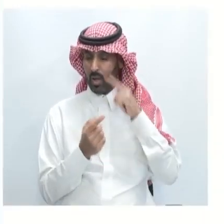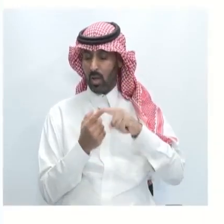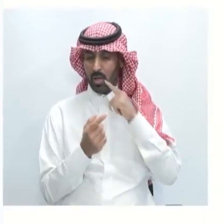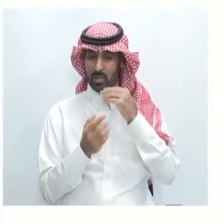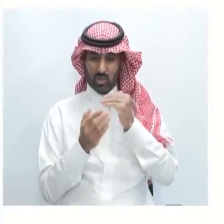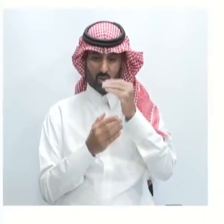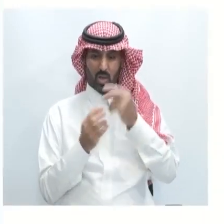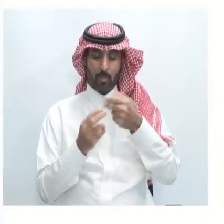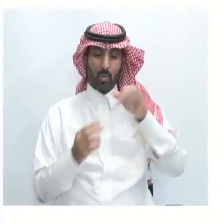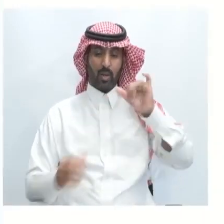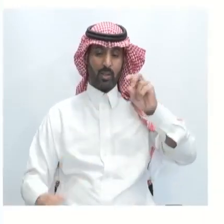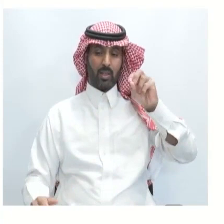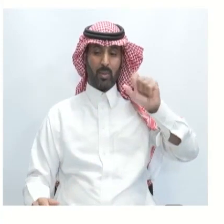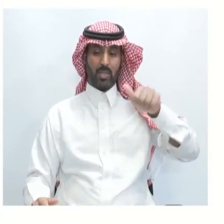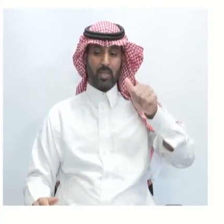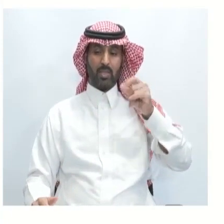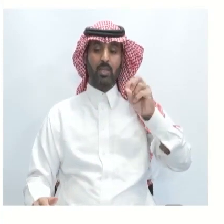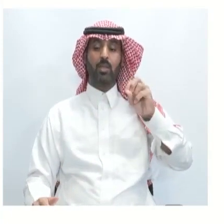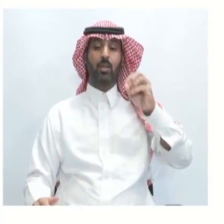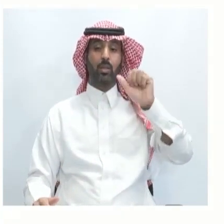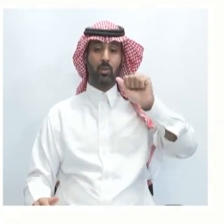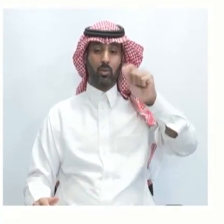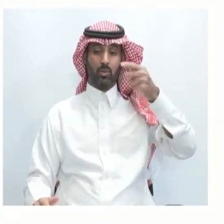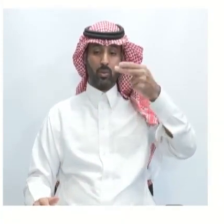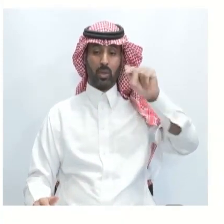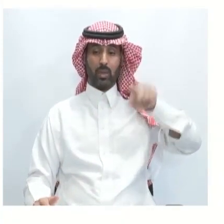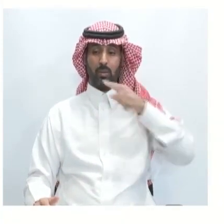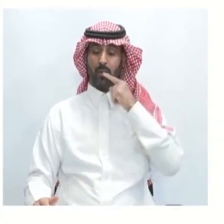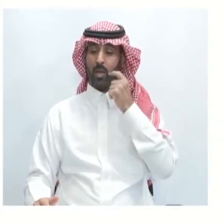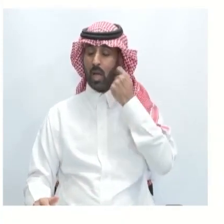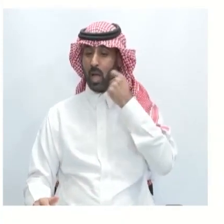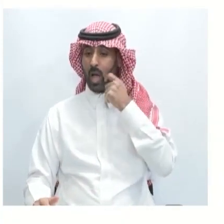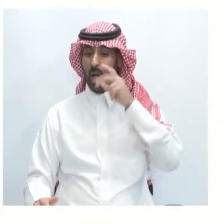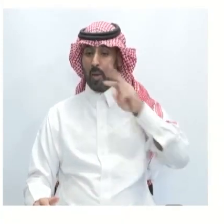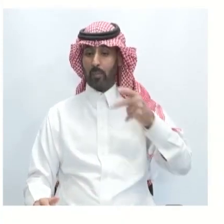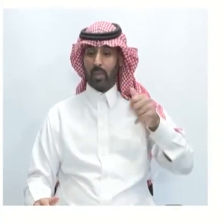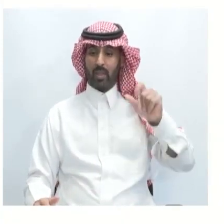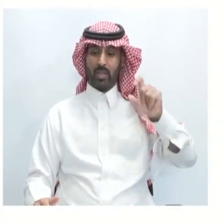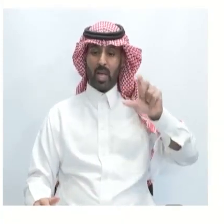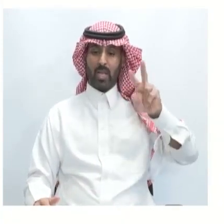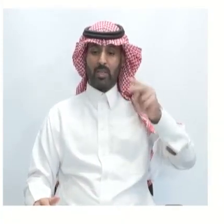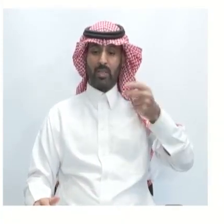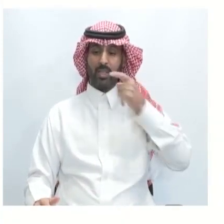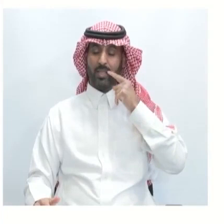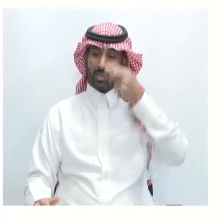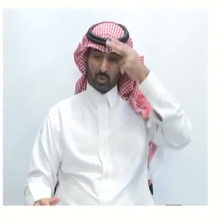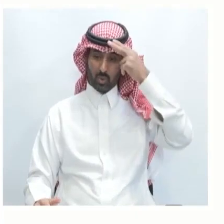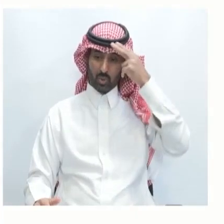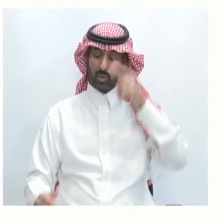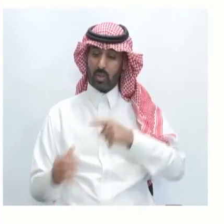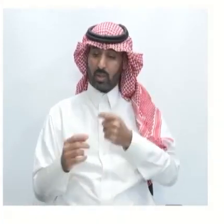صغرى مثلا قلنا عبد العزيز سعودي مقدمه كبرى كل سعوديه يحصل على التعليم مجانا